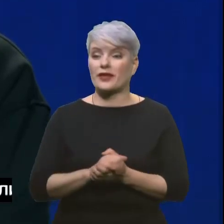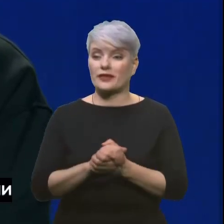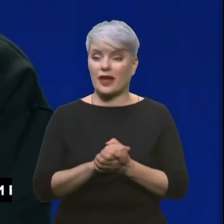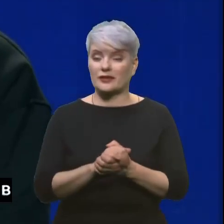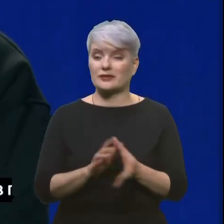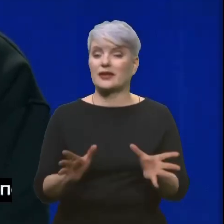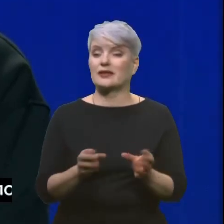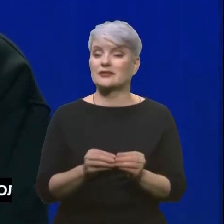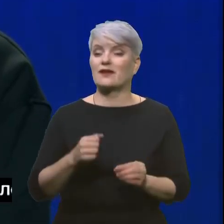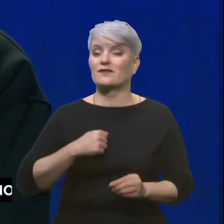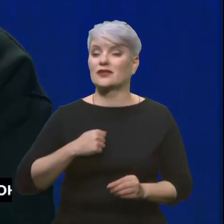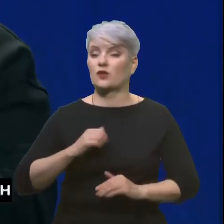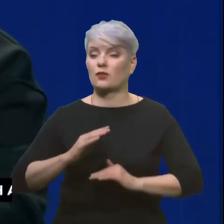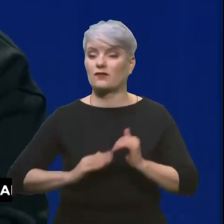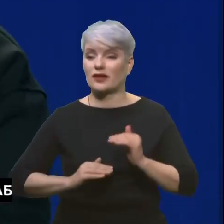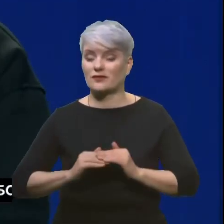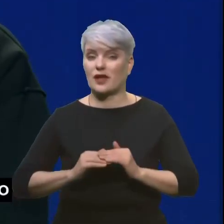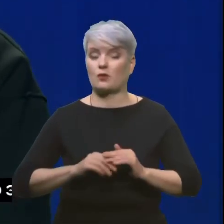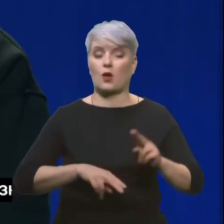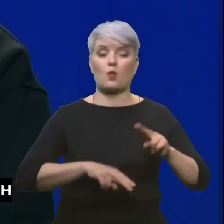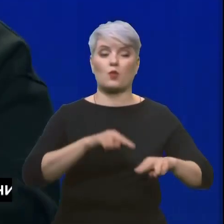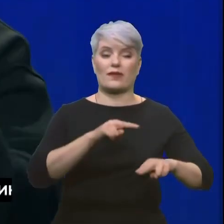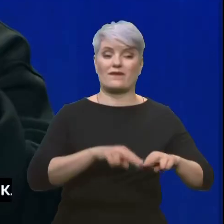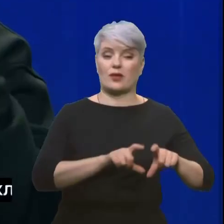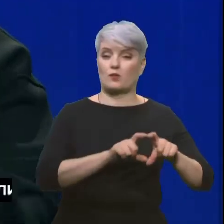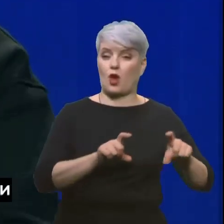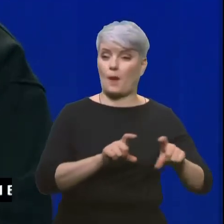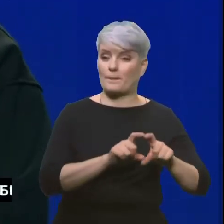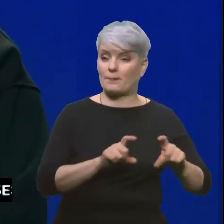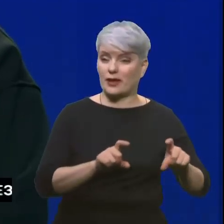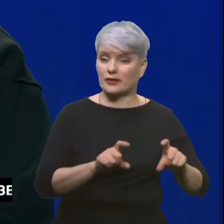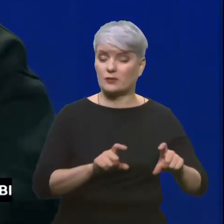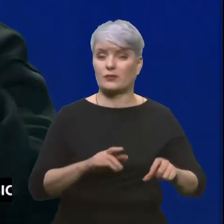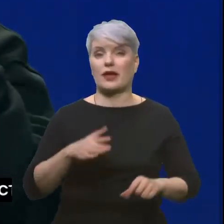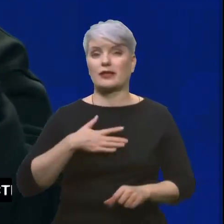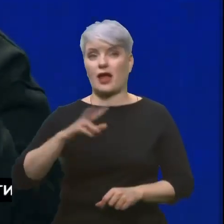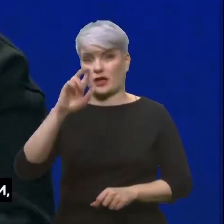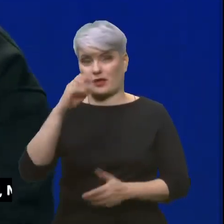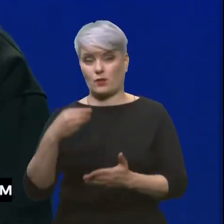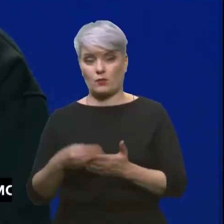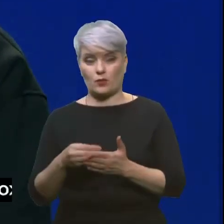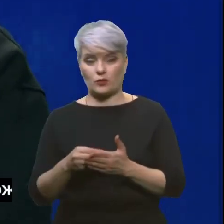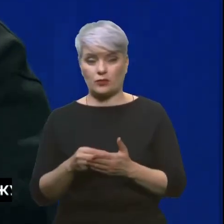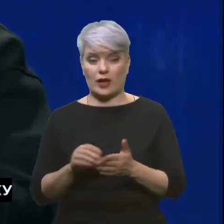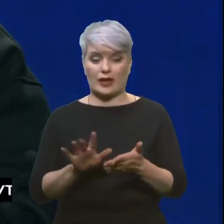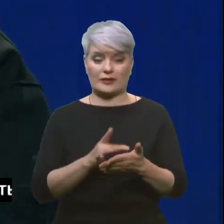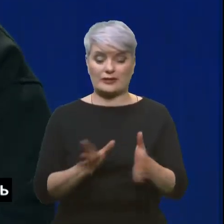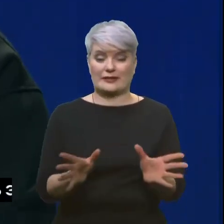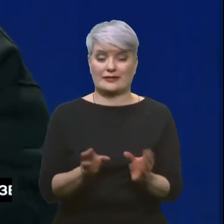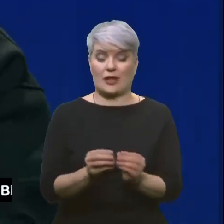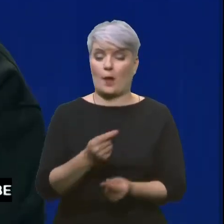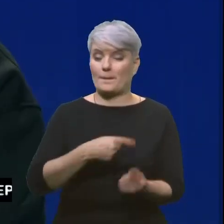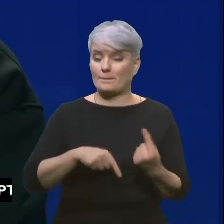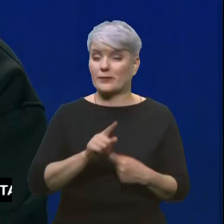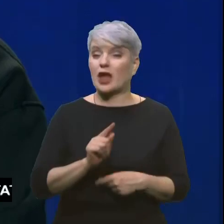з військовими фахівцями, і з будівельними компаніями, і з наш державний бюджет складали разом з бізнесом, і те, що вони